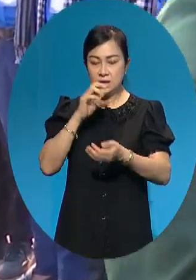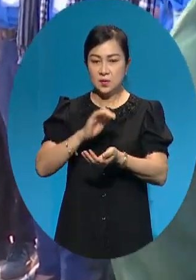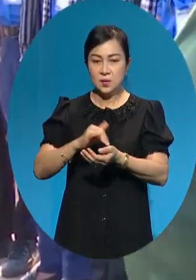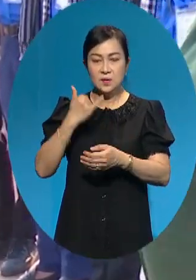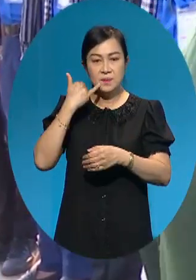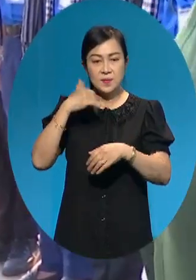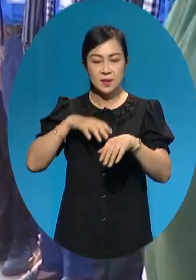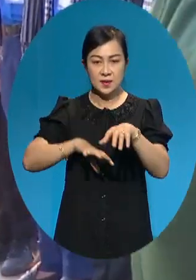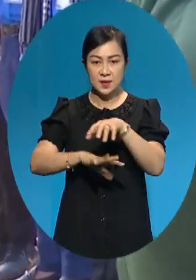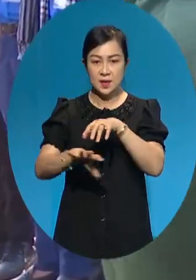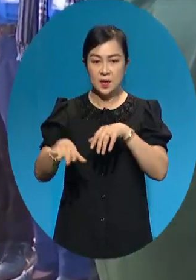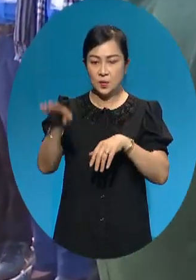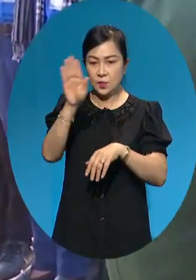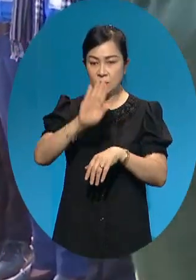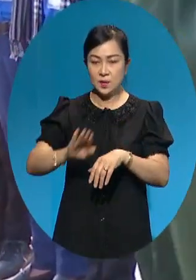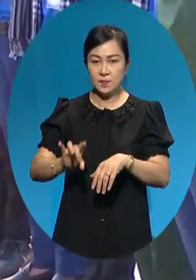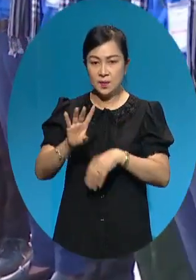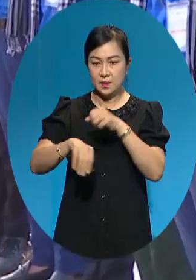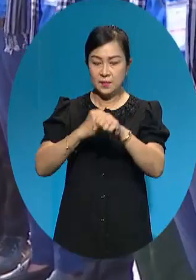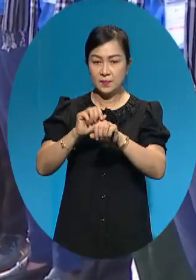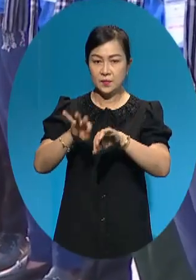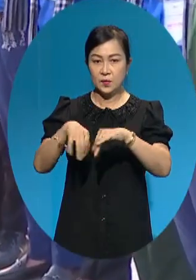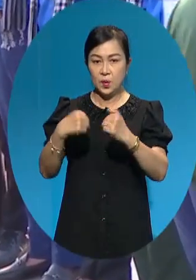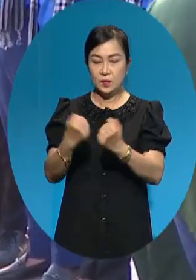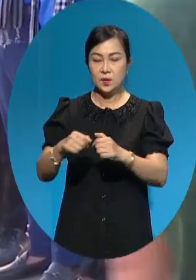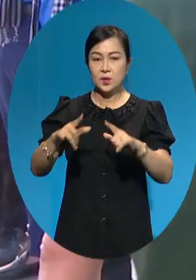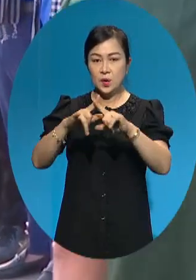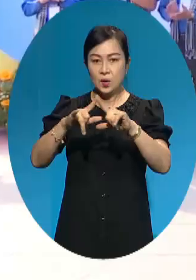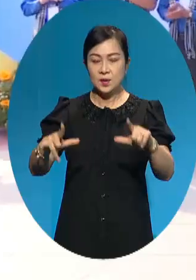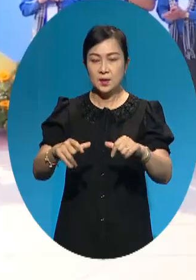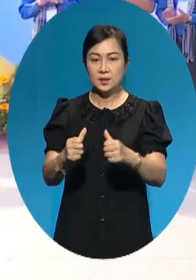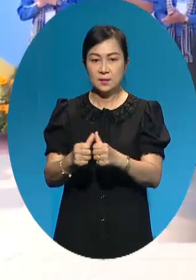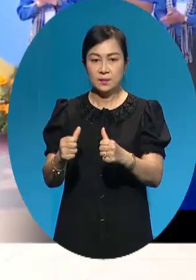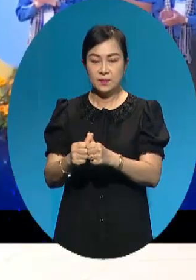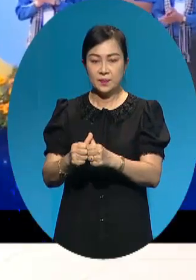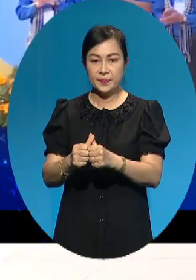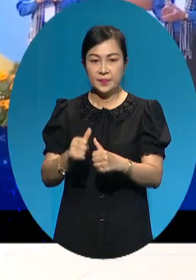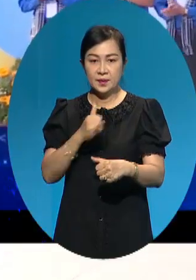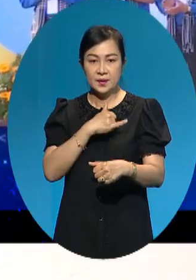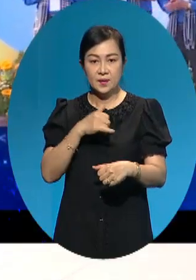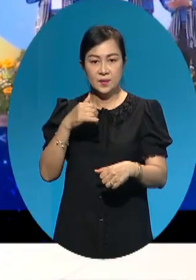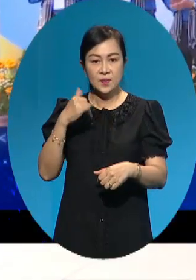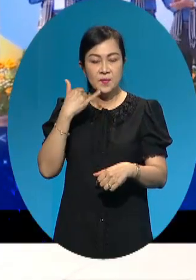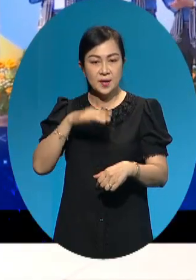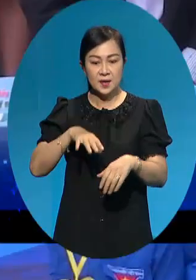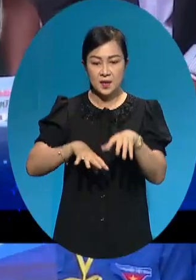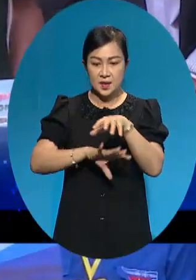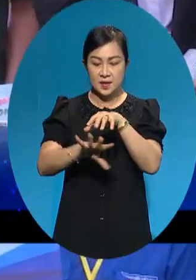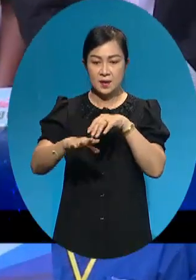đảo quê hương. Qua 15 năm tổ chức, hội trại tuổi trẻ giữ biển đã góp phần khơi gợi tình yêu biển đảo, xây dựng ý